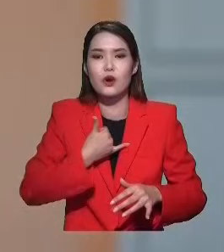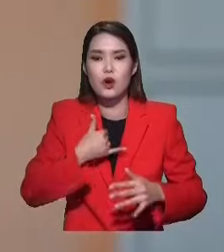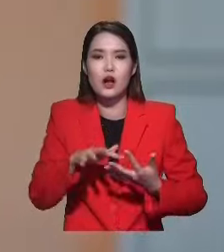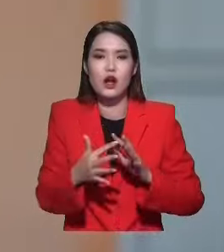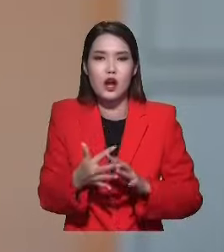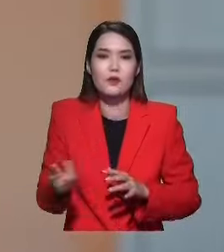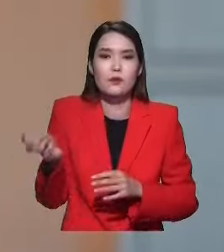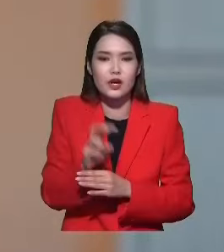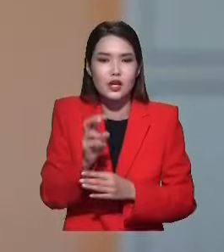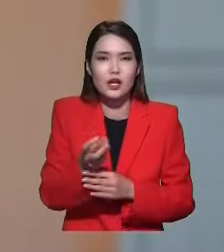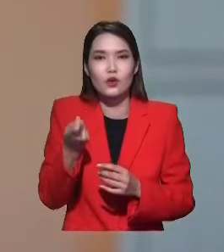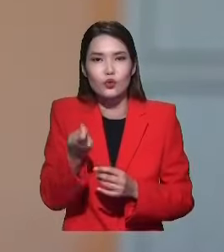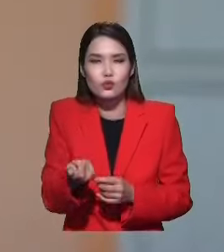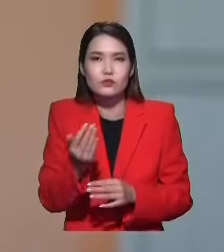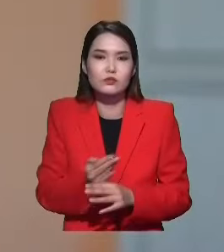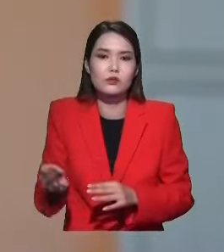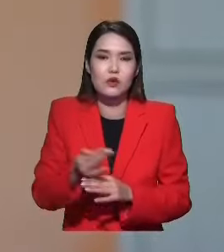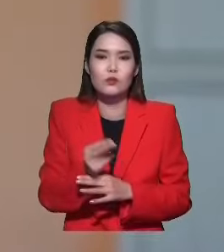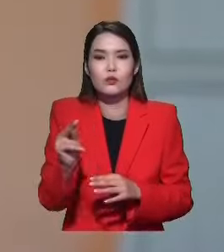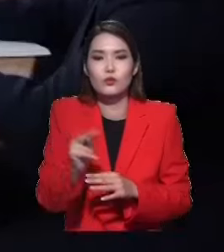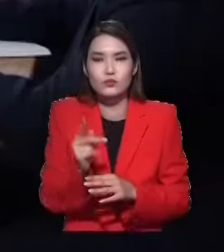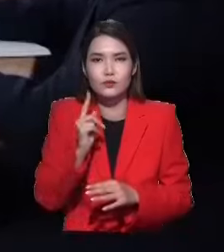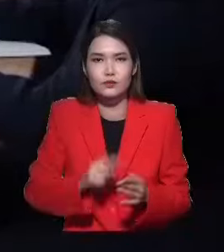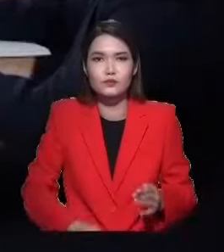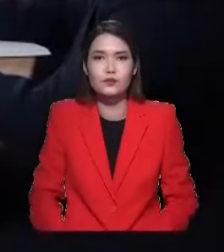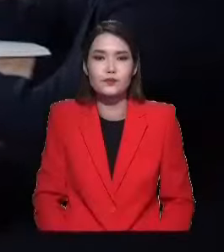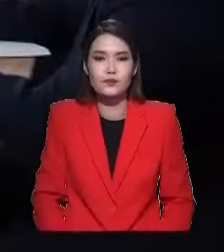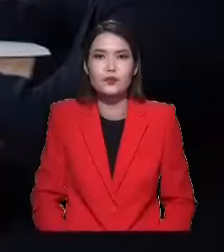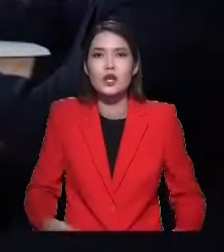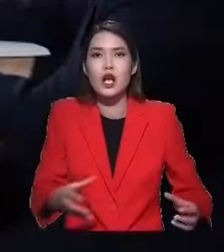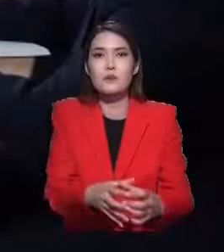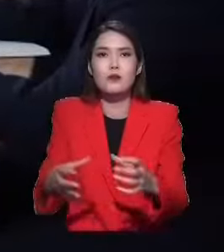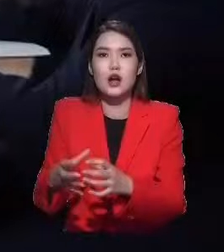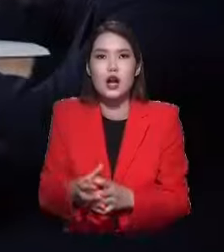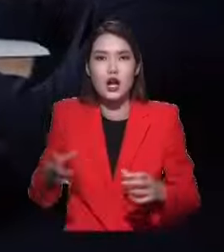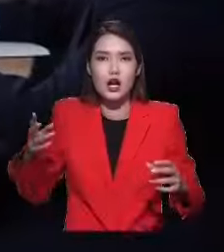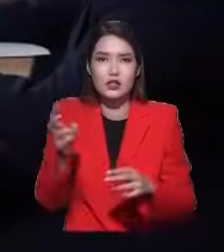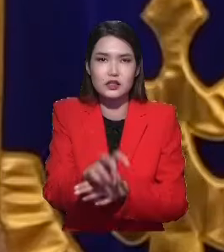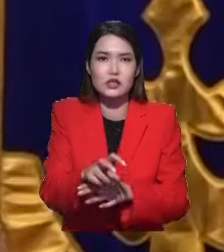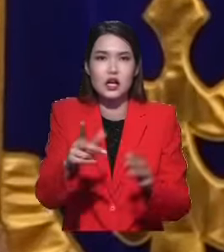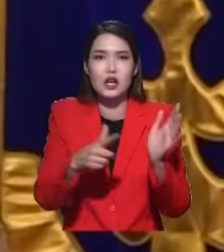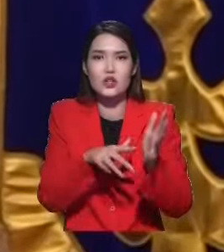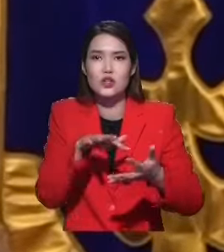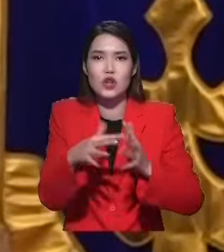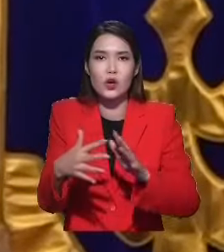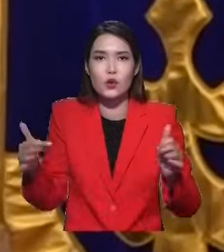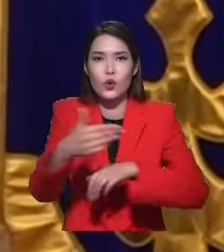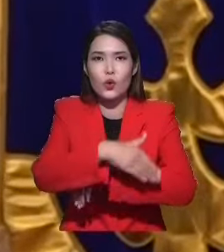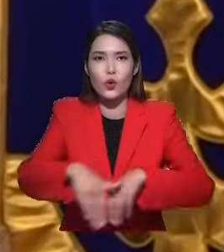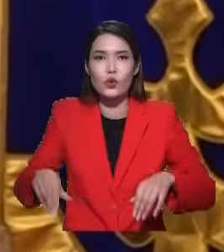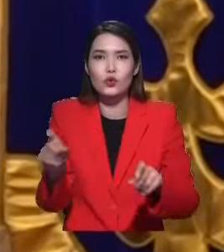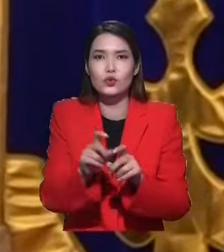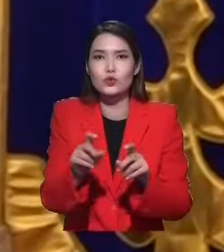тұрса, кішіне халықтың жанайқайы азаяр еді. Партияның араласуымен биыл 7 ауылдың көшесін жөндеуге